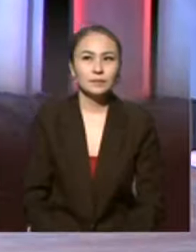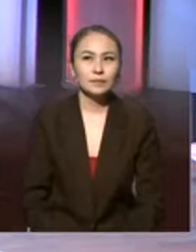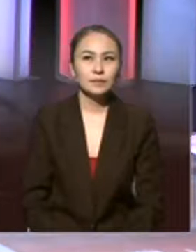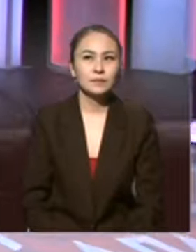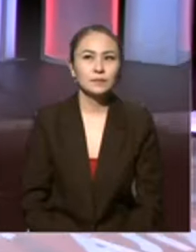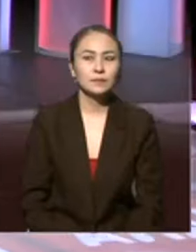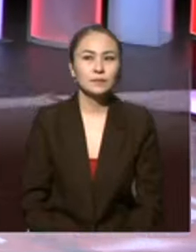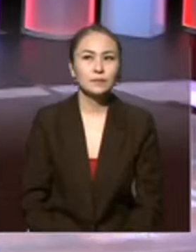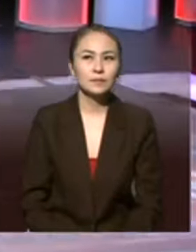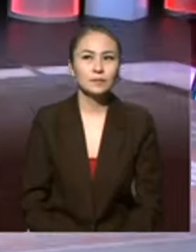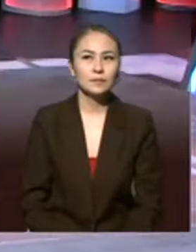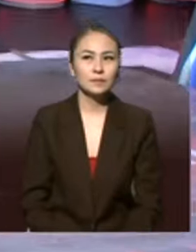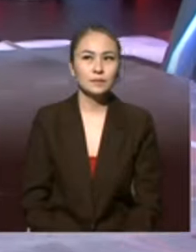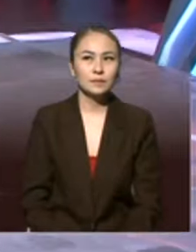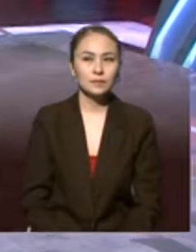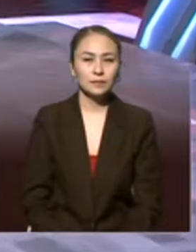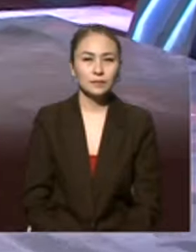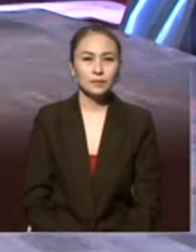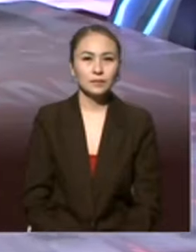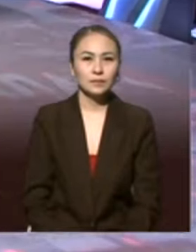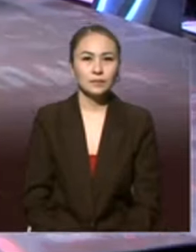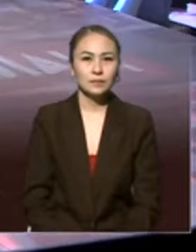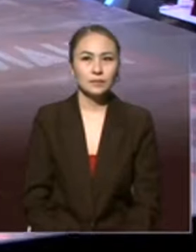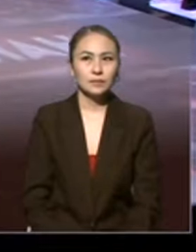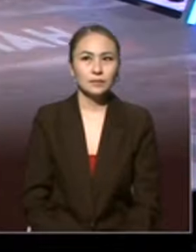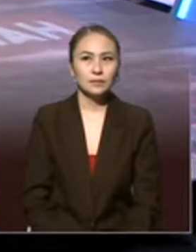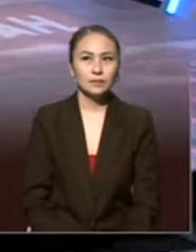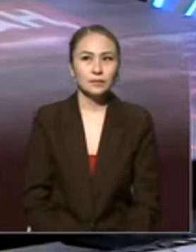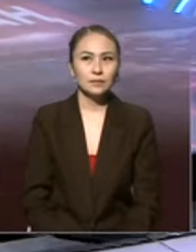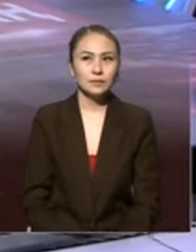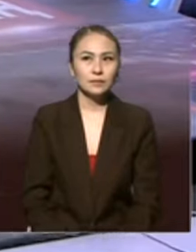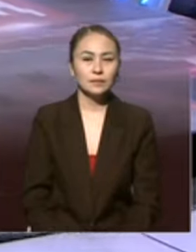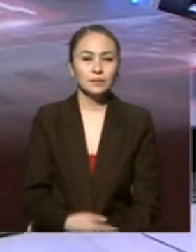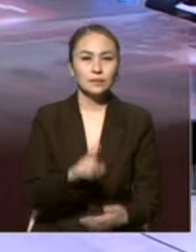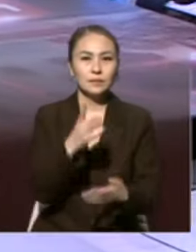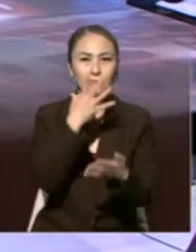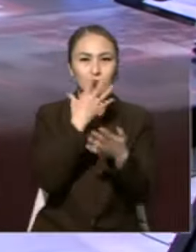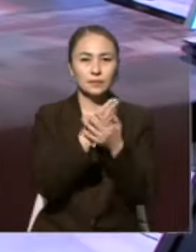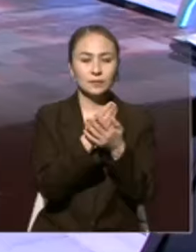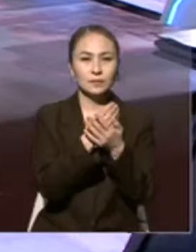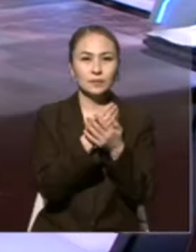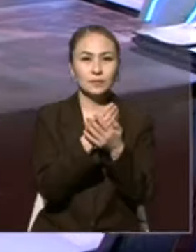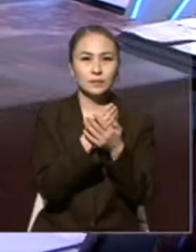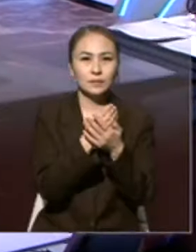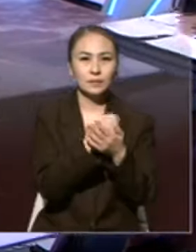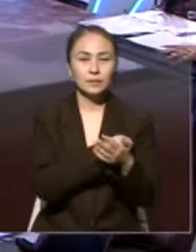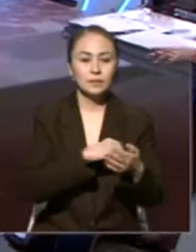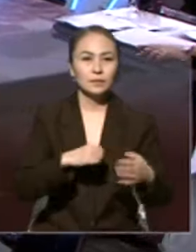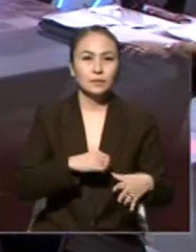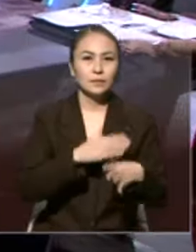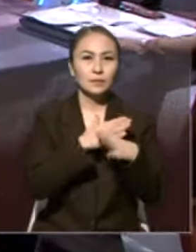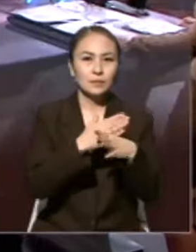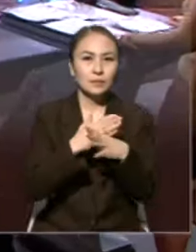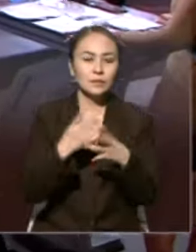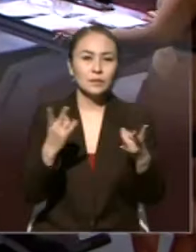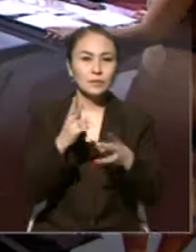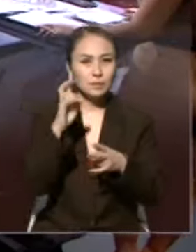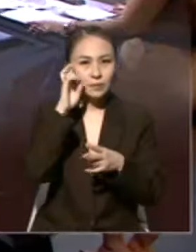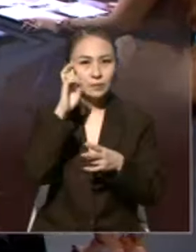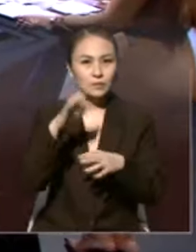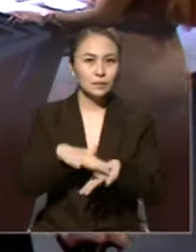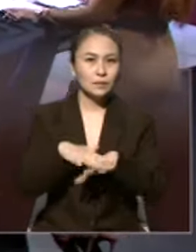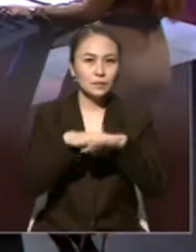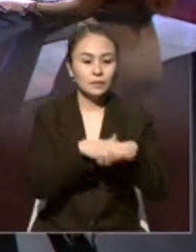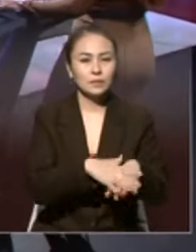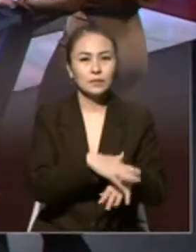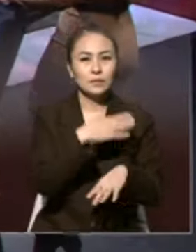министрлігіне. Соған қандай шара қолданады? МЧС неге өз ақшасымен көмектесу керек? Мемлекет неге ақша